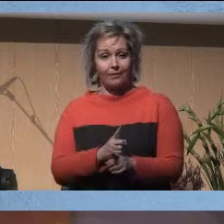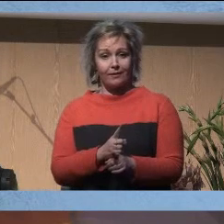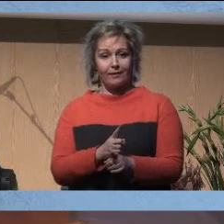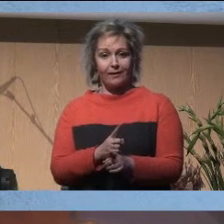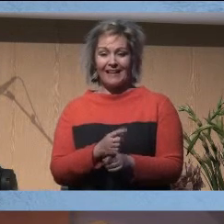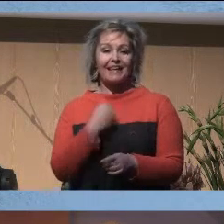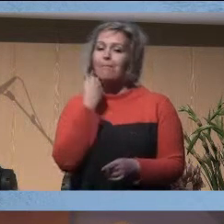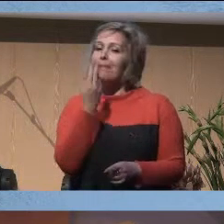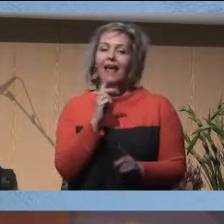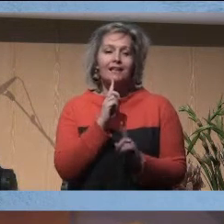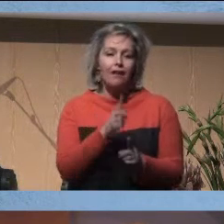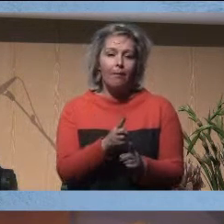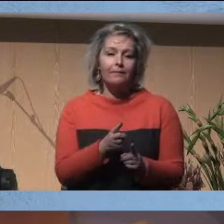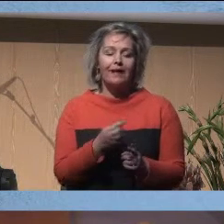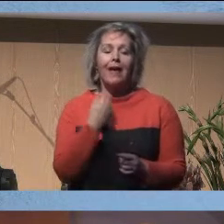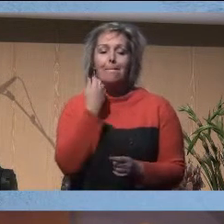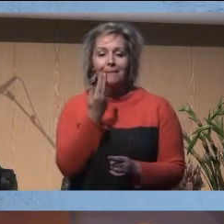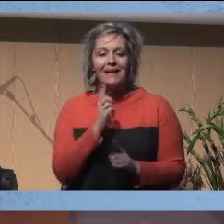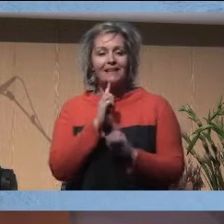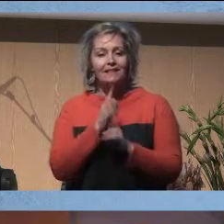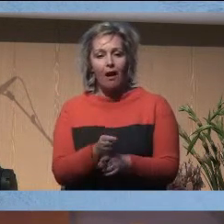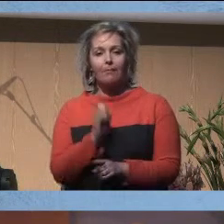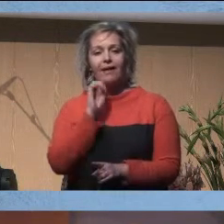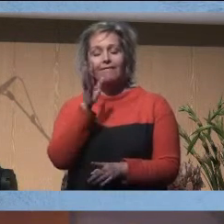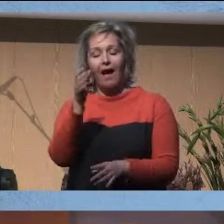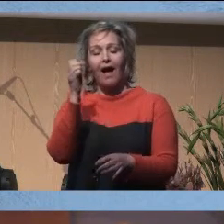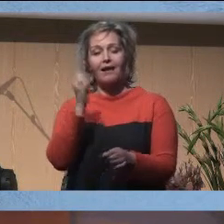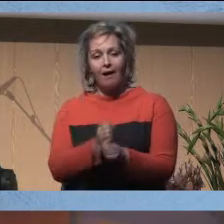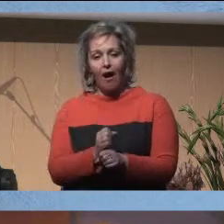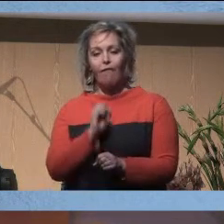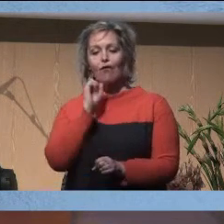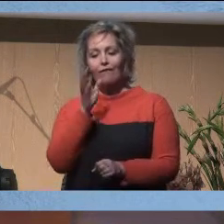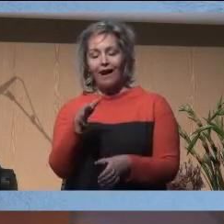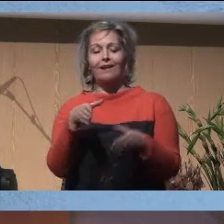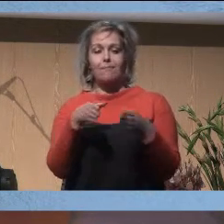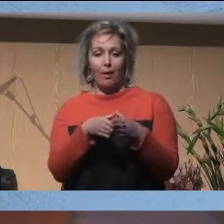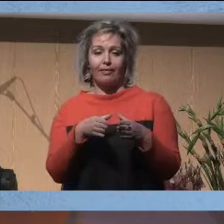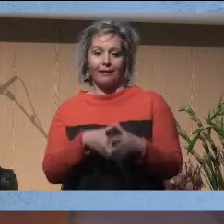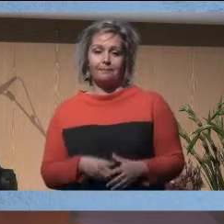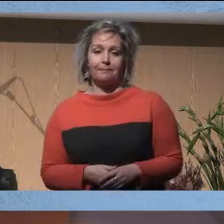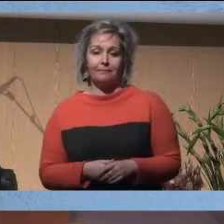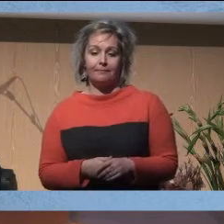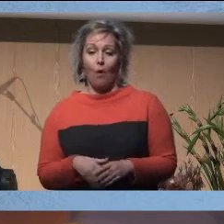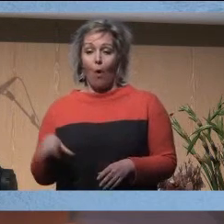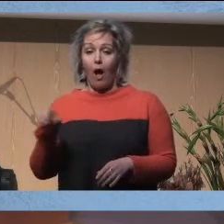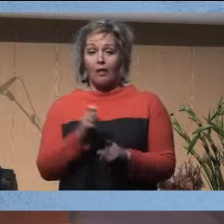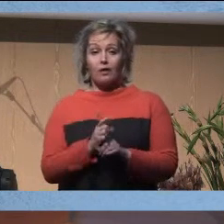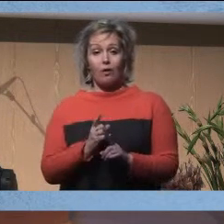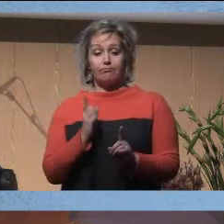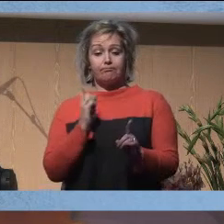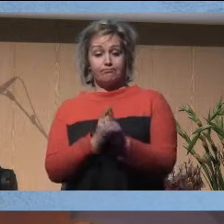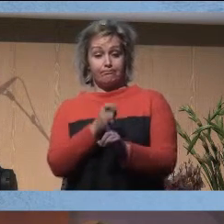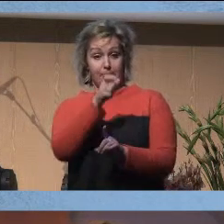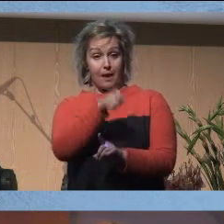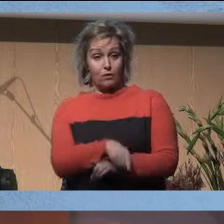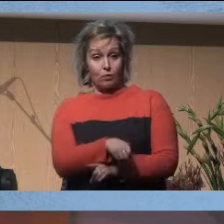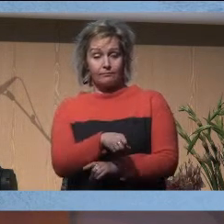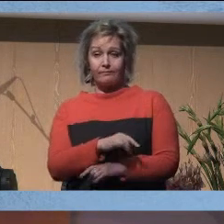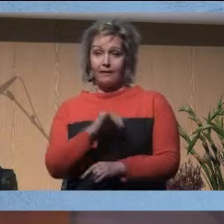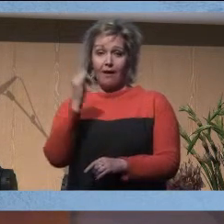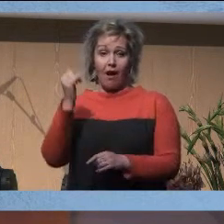ble skapt, blir skapt hver gang for hvert møte. Og alle som møter denne personen,